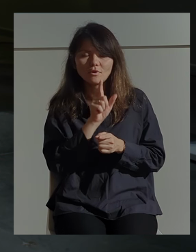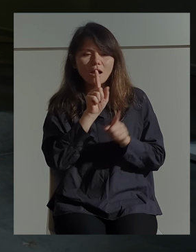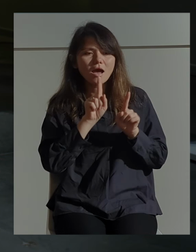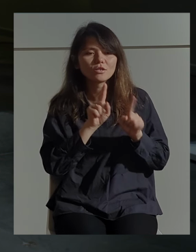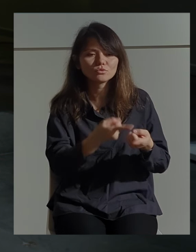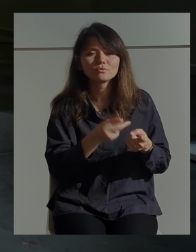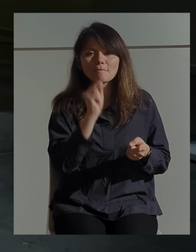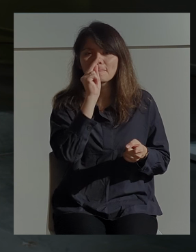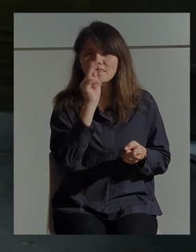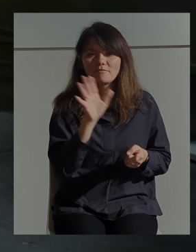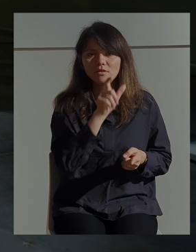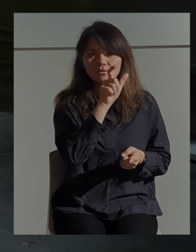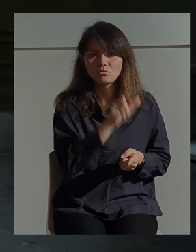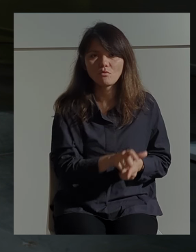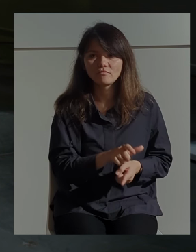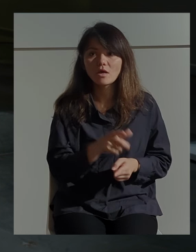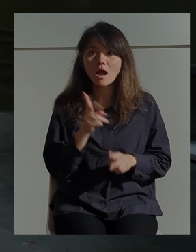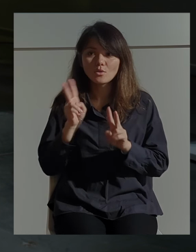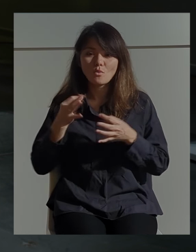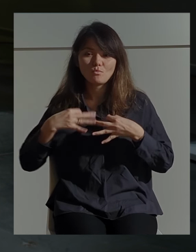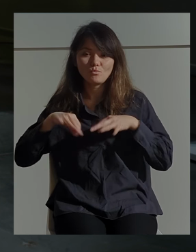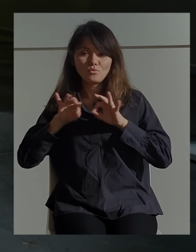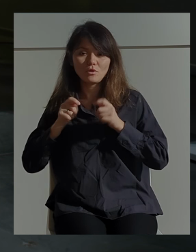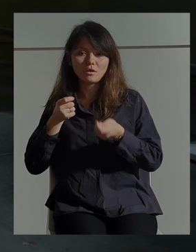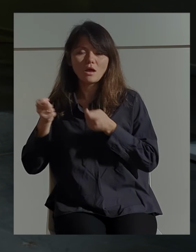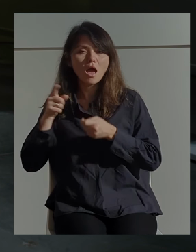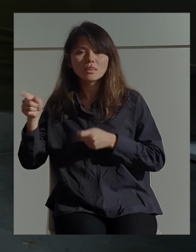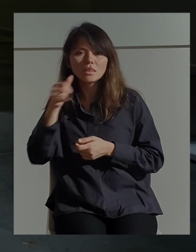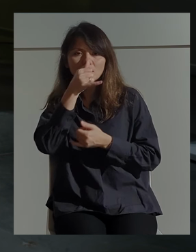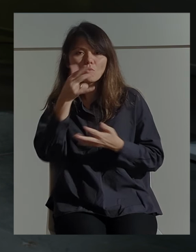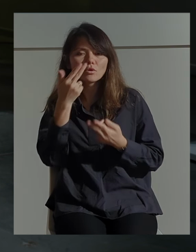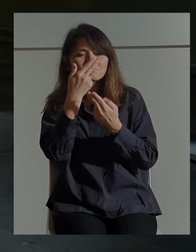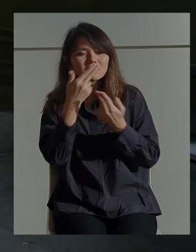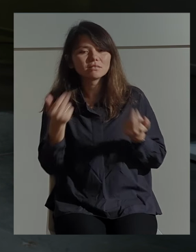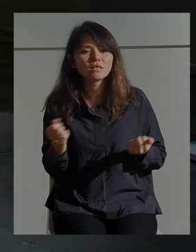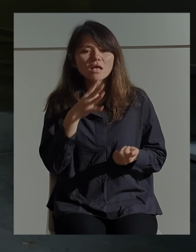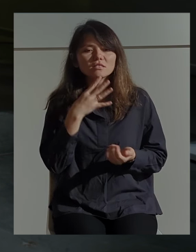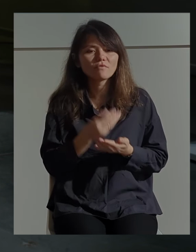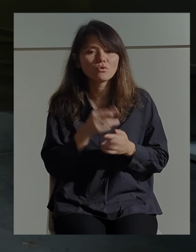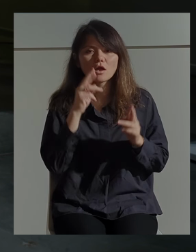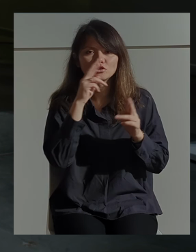эта бюрократическая машина ошибаться не может может призна свою нено